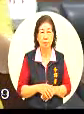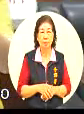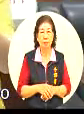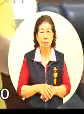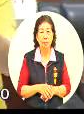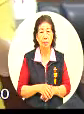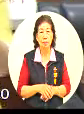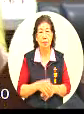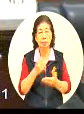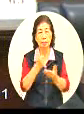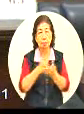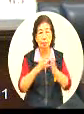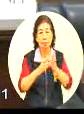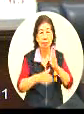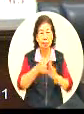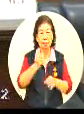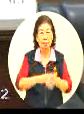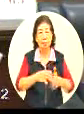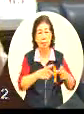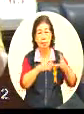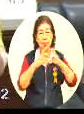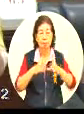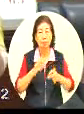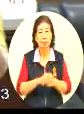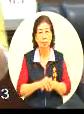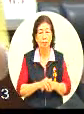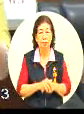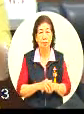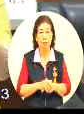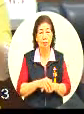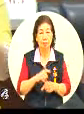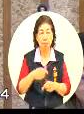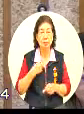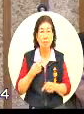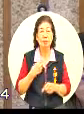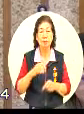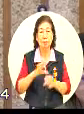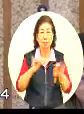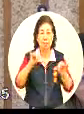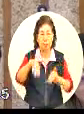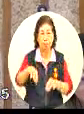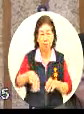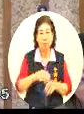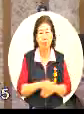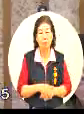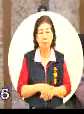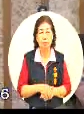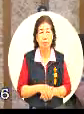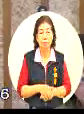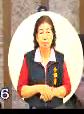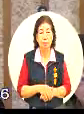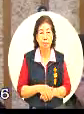请局长回答。 谢谢主席，我知道这个地方。 好，请坐哈。